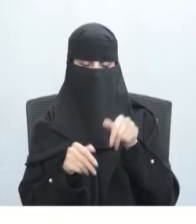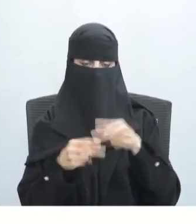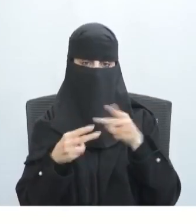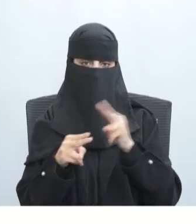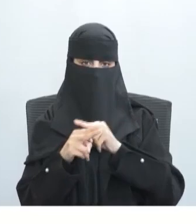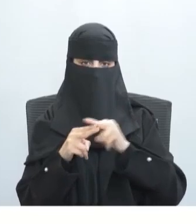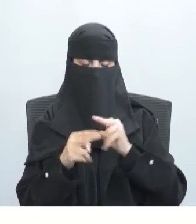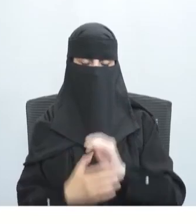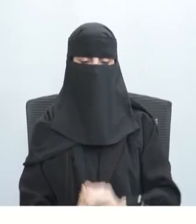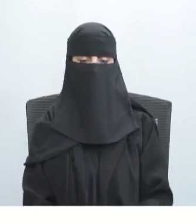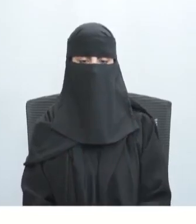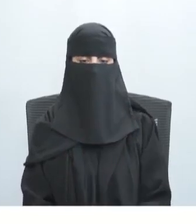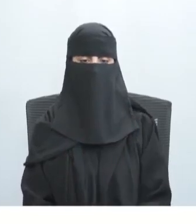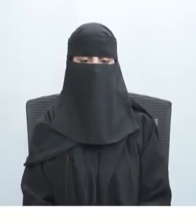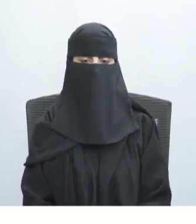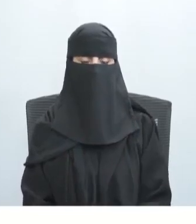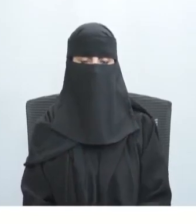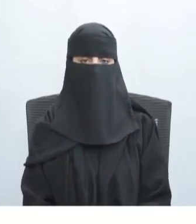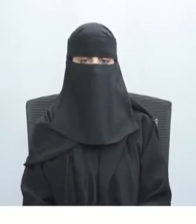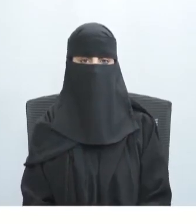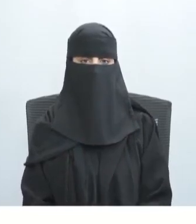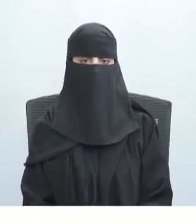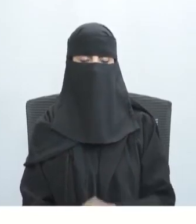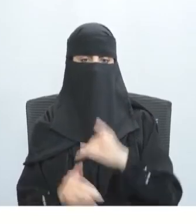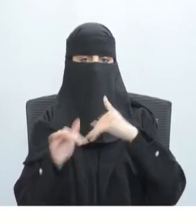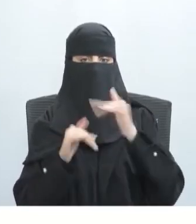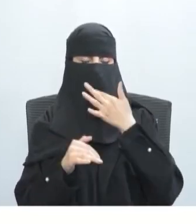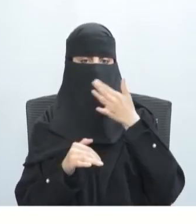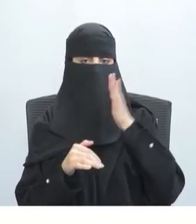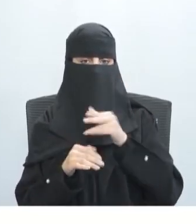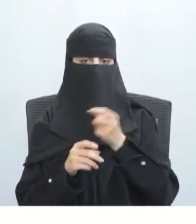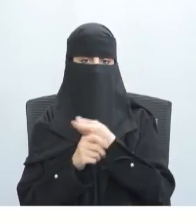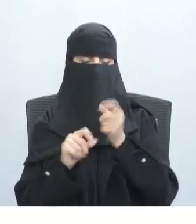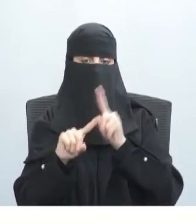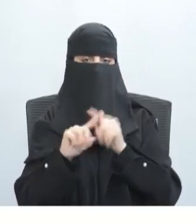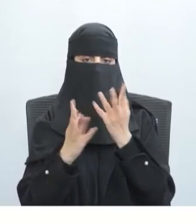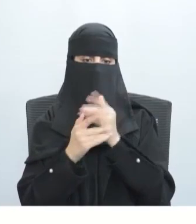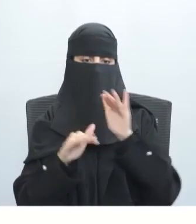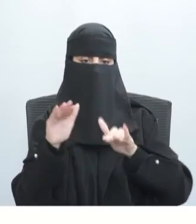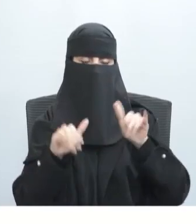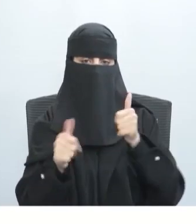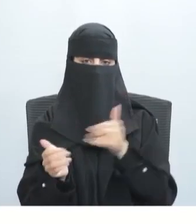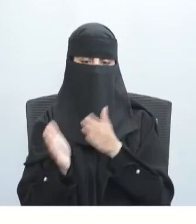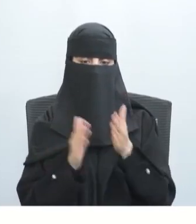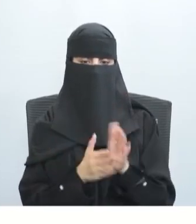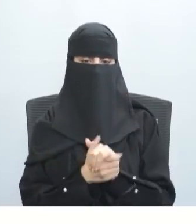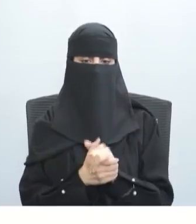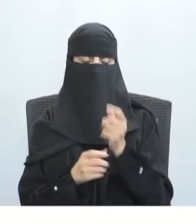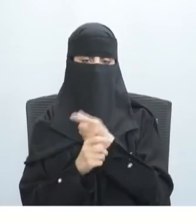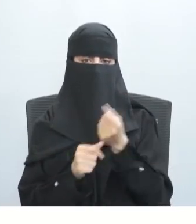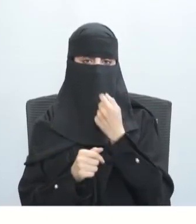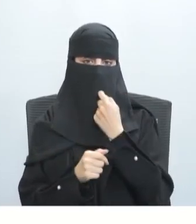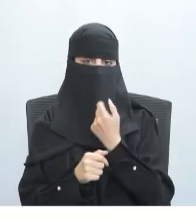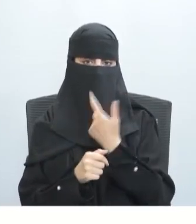من الطرق تستطيع استخدامها نحن نود استخدام الطريقه البسيطه وهي المعادله الرياضيه اذا لدينا 700 ريال وهو